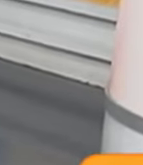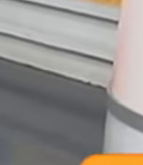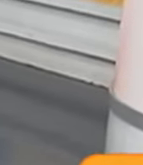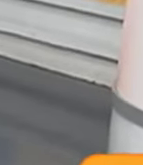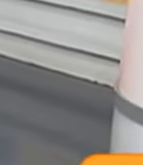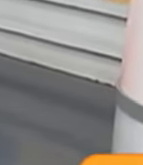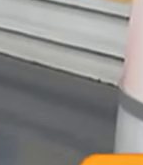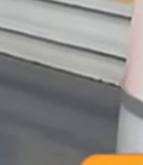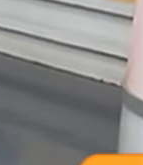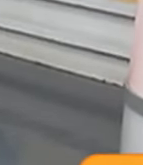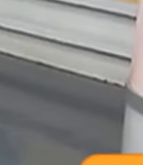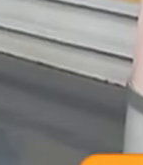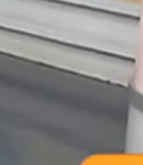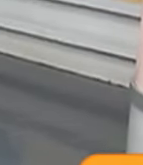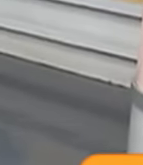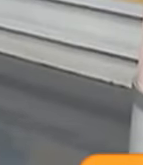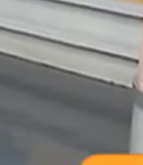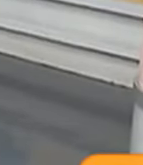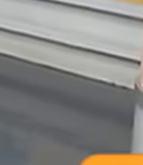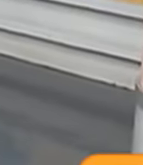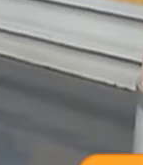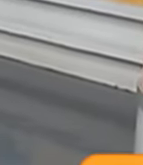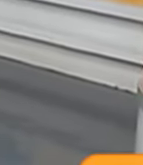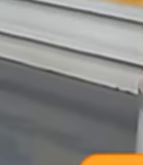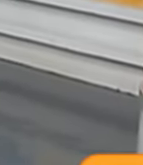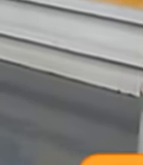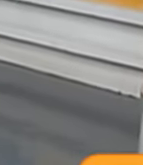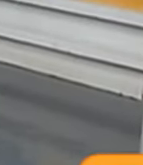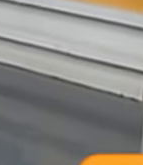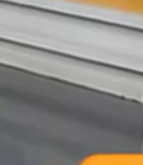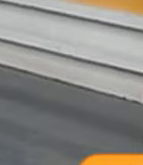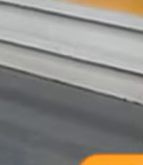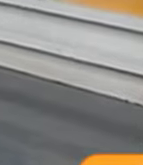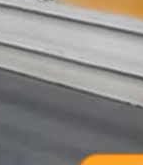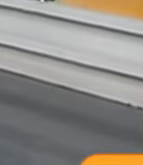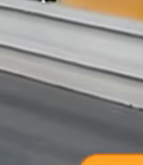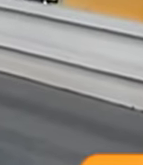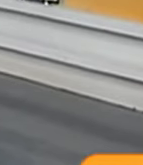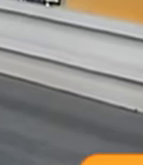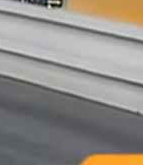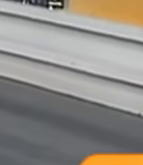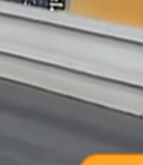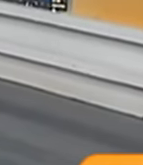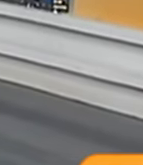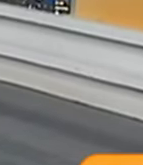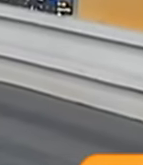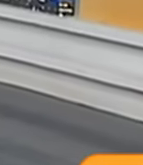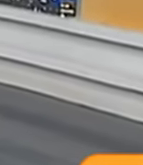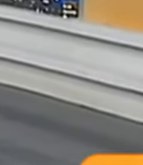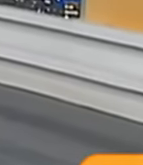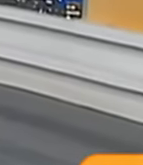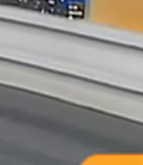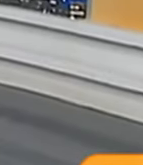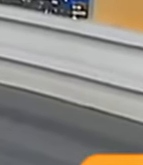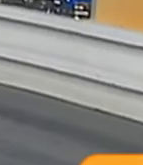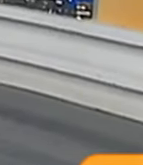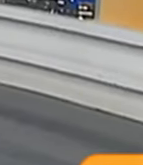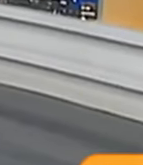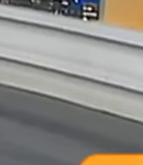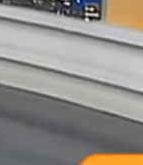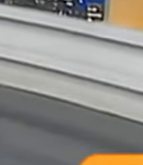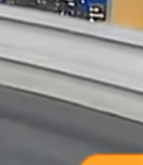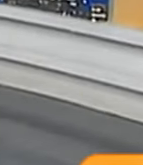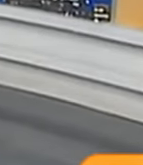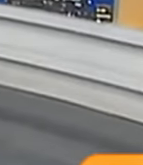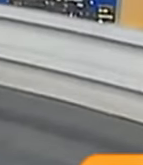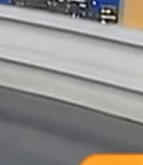Naam, ahlan wa sahlan wa marhaba mpenzi mtazamaji popote pale ulipo, ni matumaini yangu kwamba mzima na ubuheri wa afya. Karibu kwenye Nipashe Wikendi,